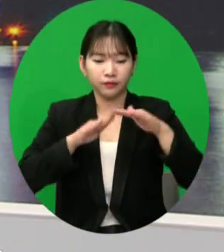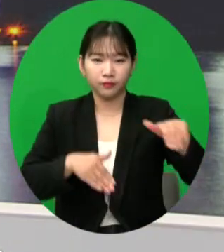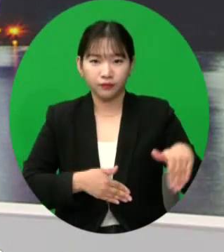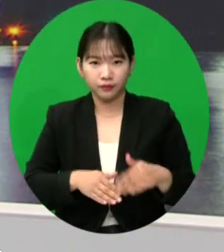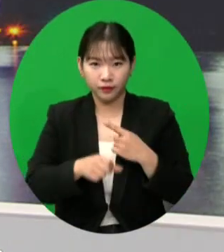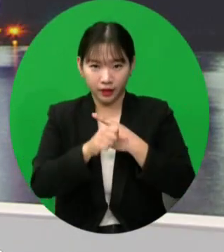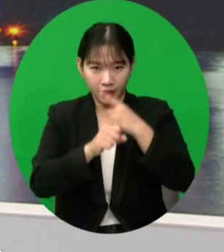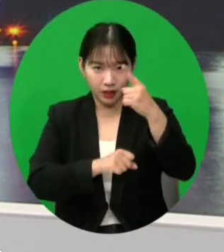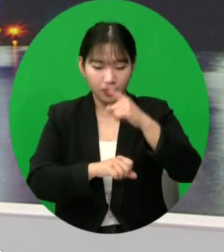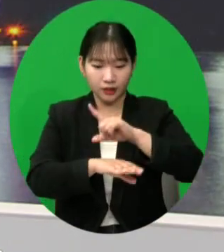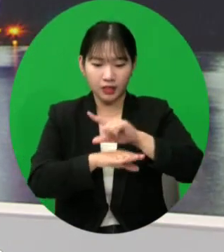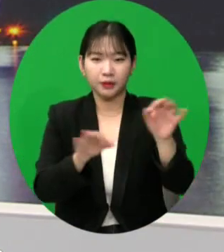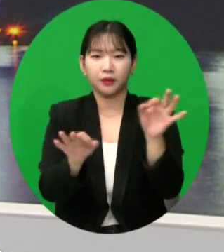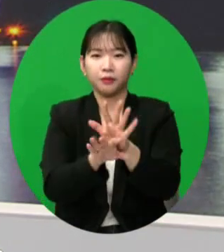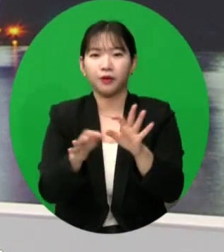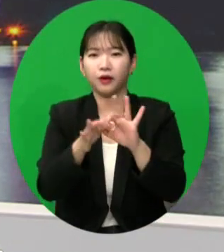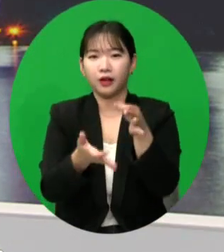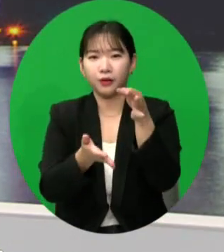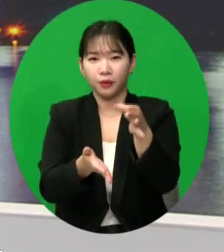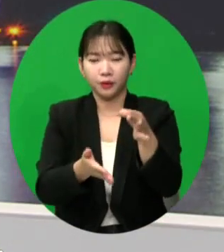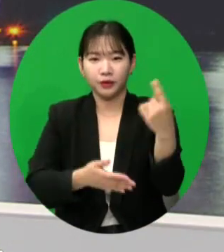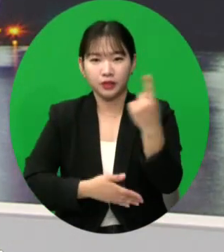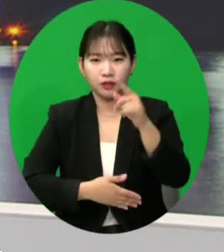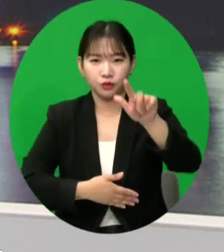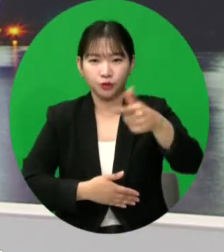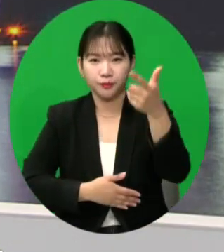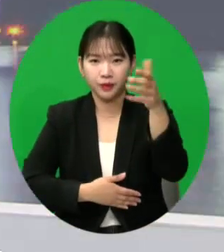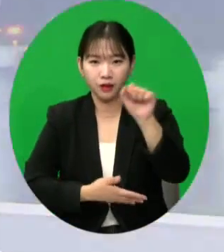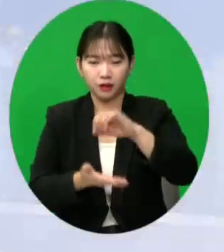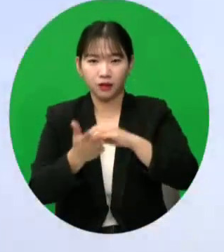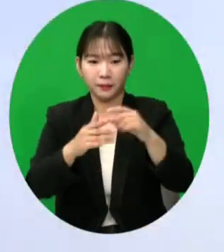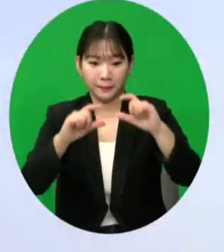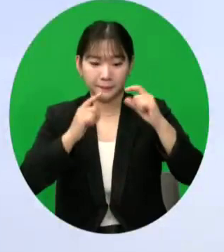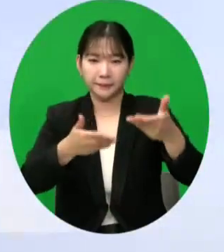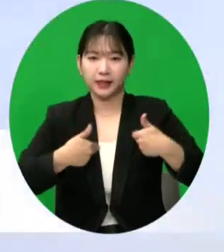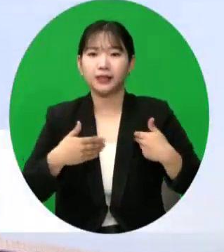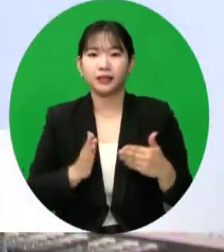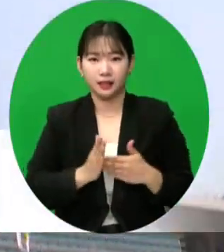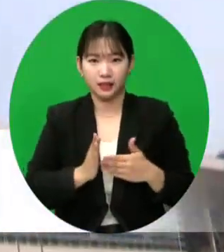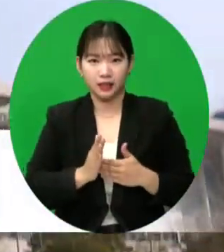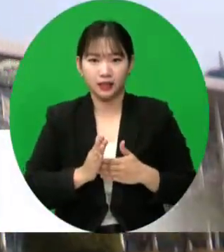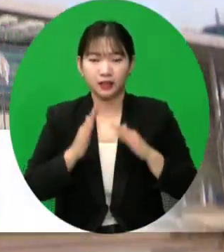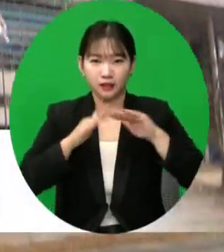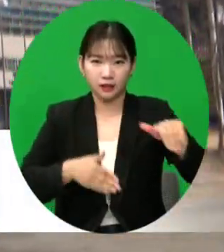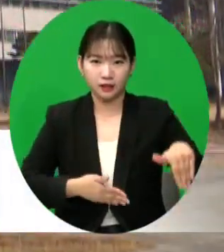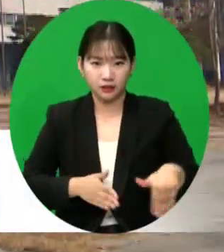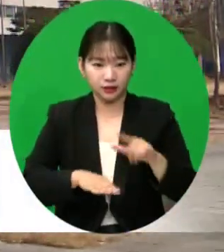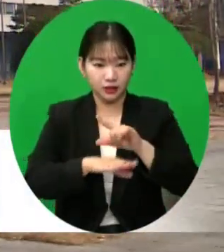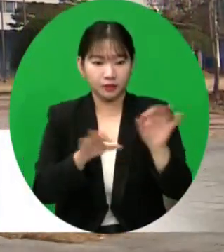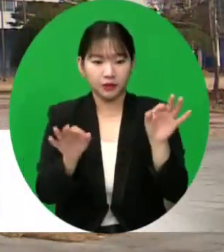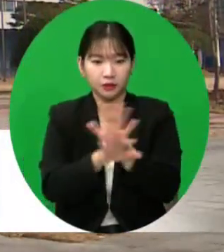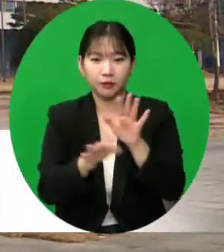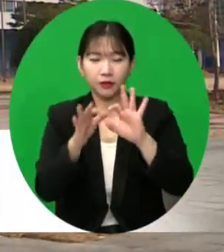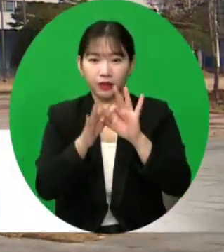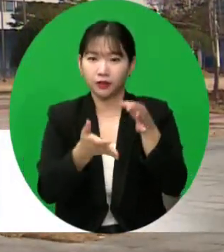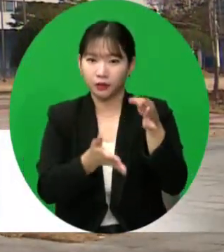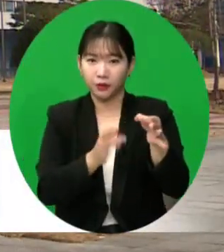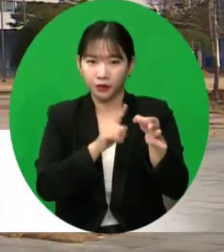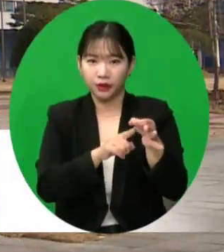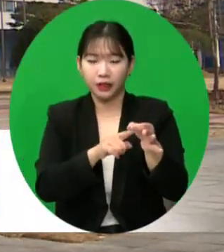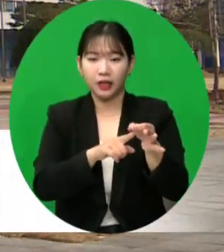전라남도는 내년도 지방소멸대응기금 1,600억 원을 배정받았습니다. 전라남도는